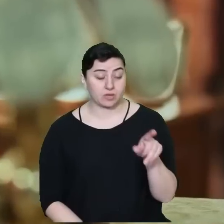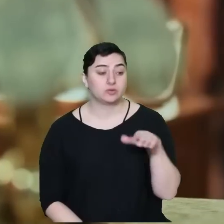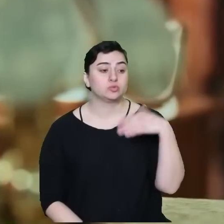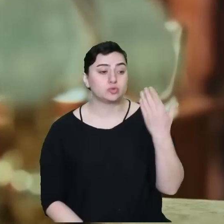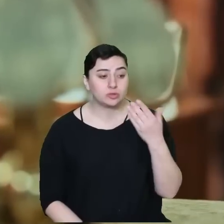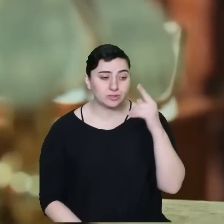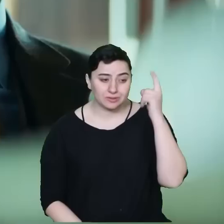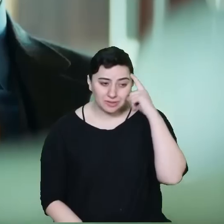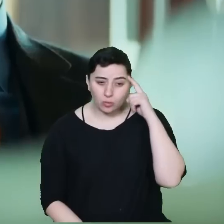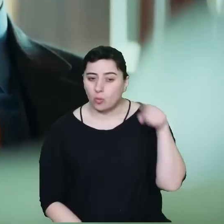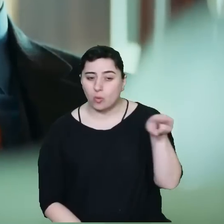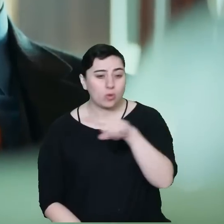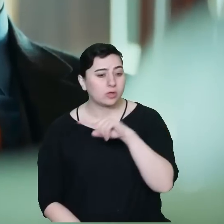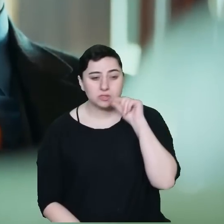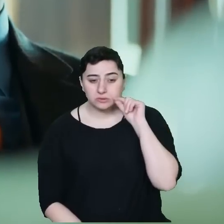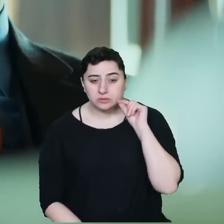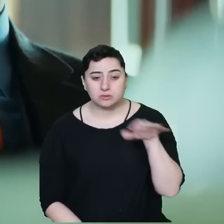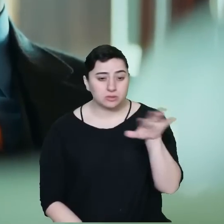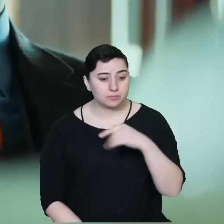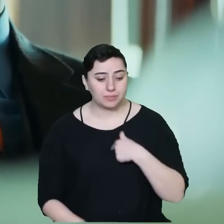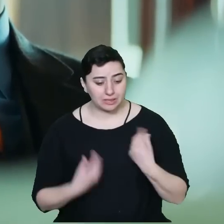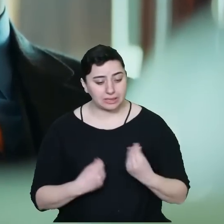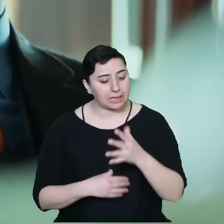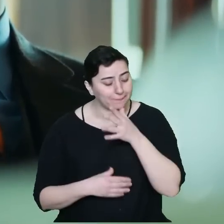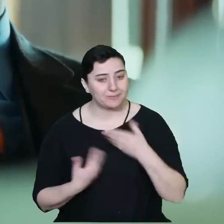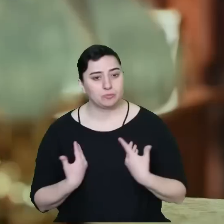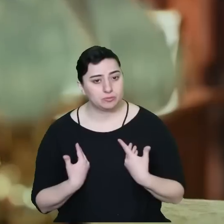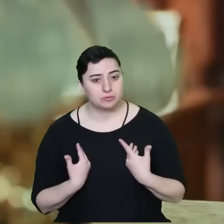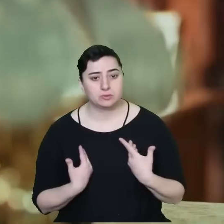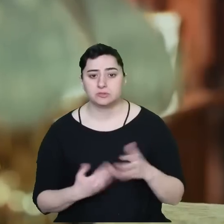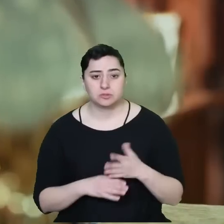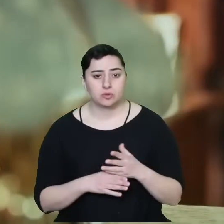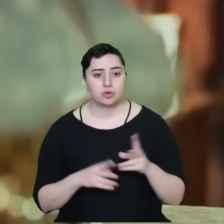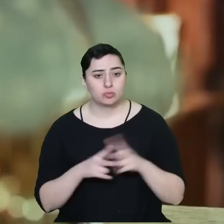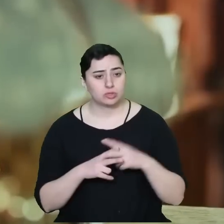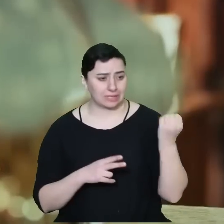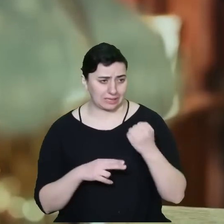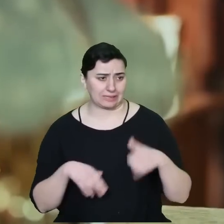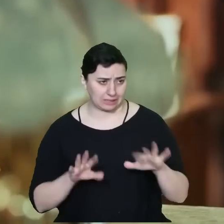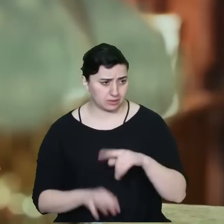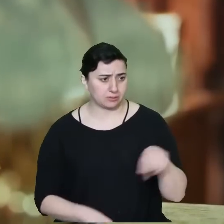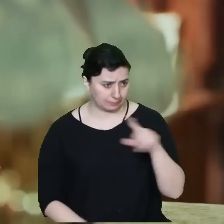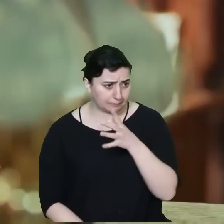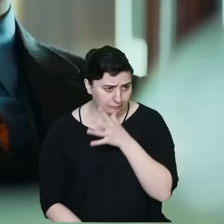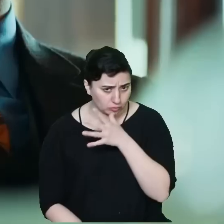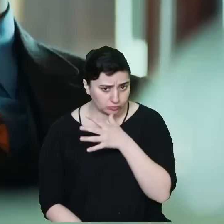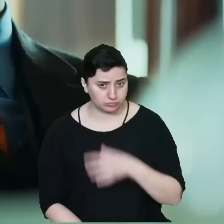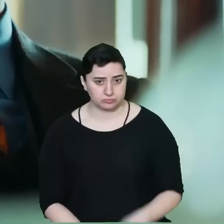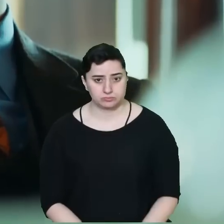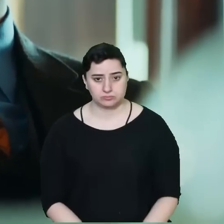sonra tanıdığım insanlar, madem beni bu kadar iyi biliyorsunuz, o zaman polis katili olmadığımı da biliyor olmanız lazım değil